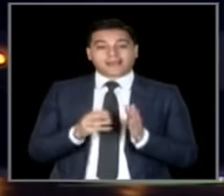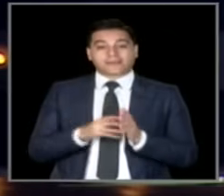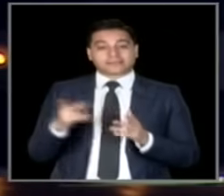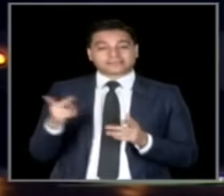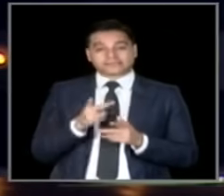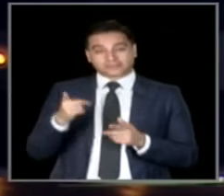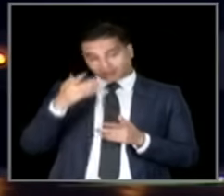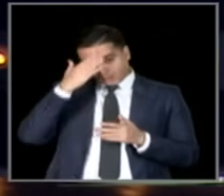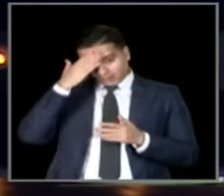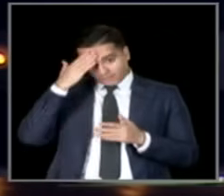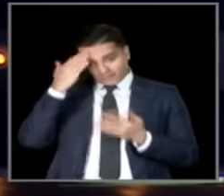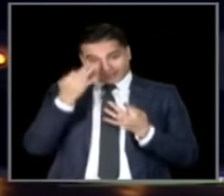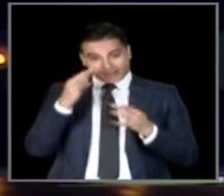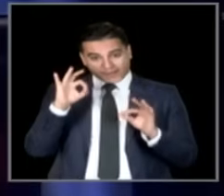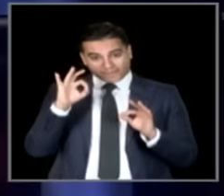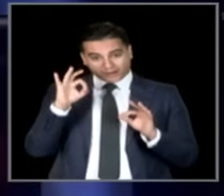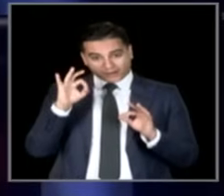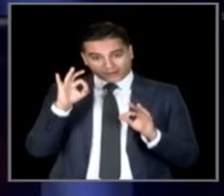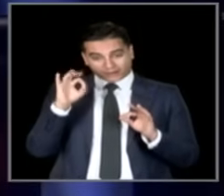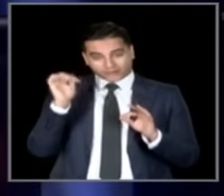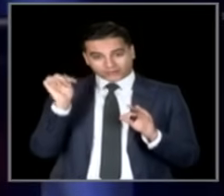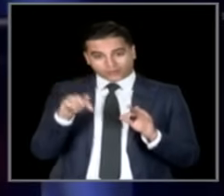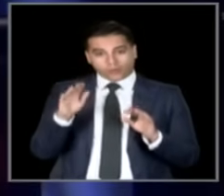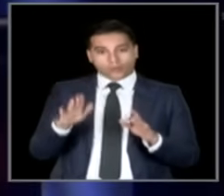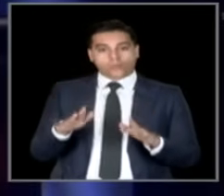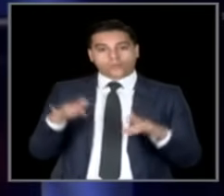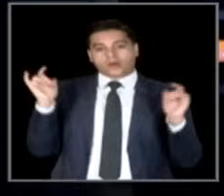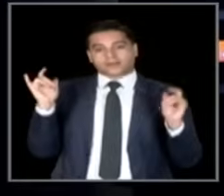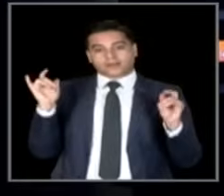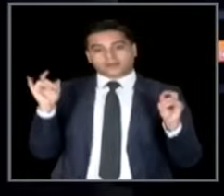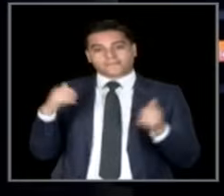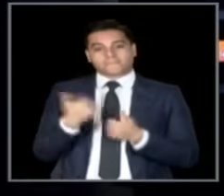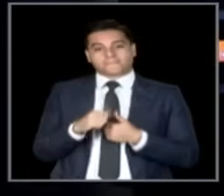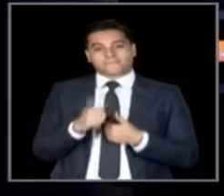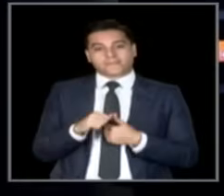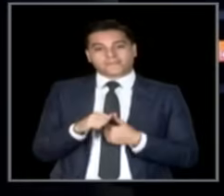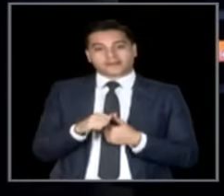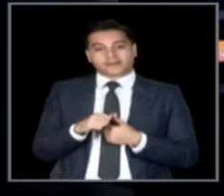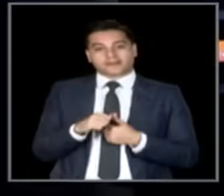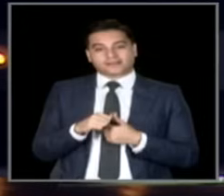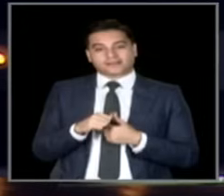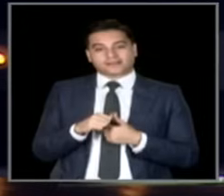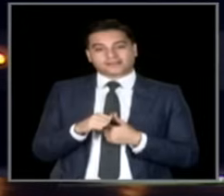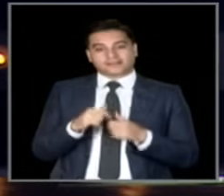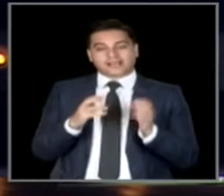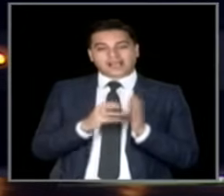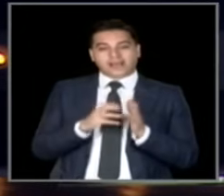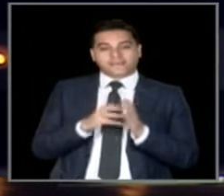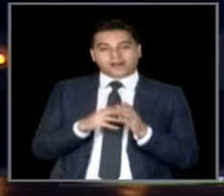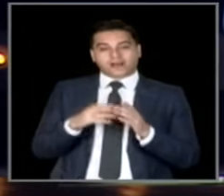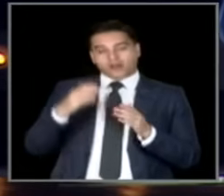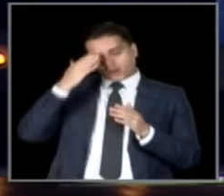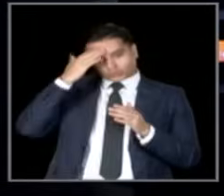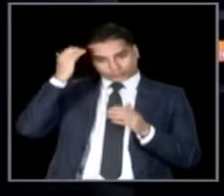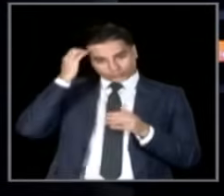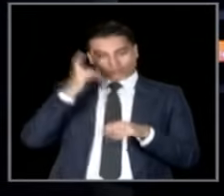اللي عندهم العلامه الكامله ودعوا البطوله. انا عرفت هنكسر الحظ ضد جامعه اسيوط وضد